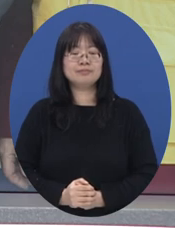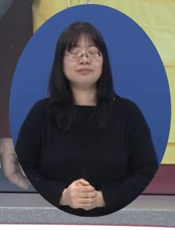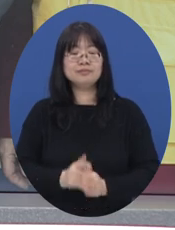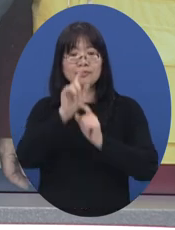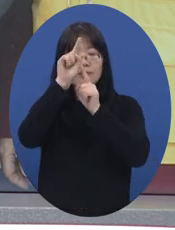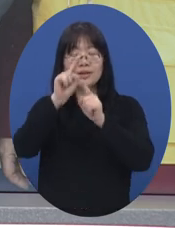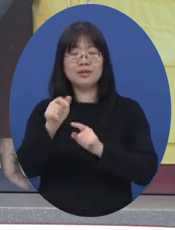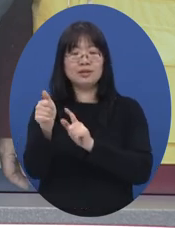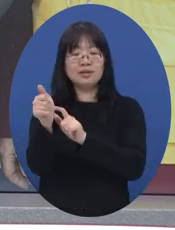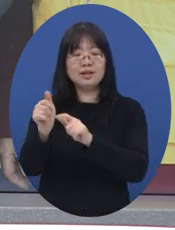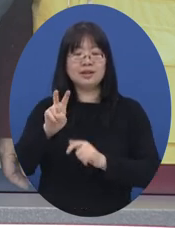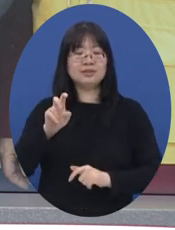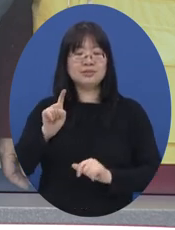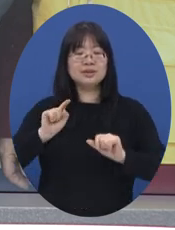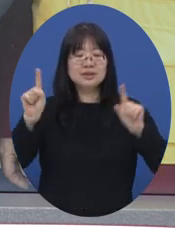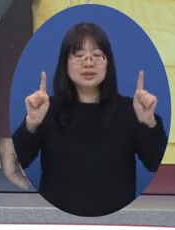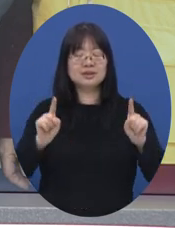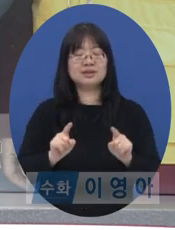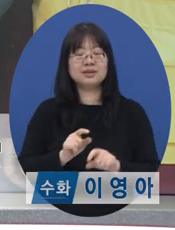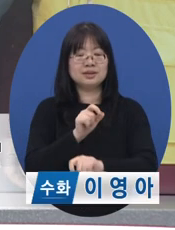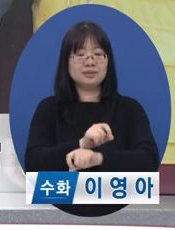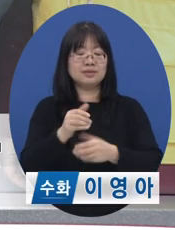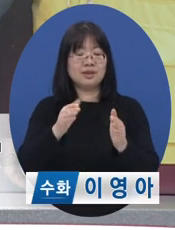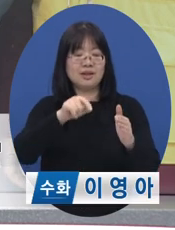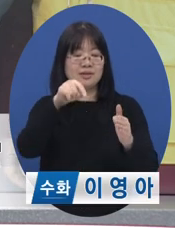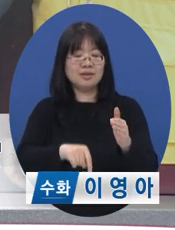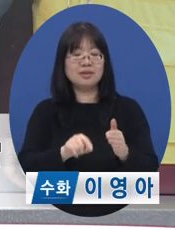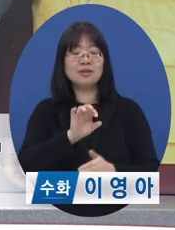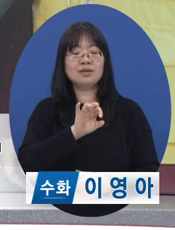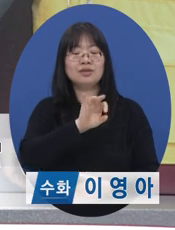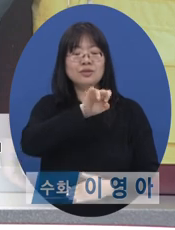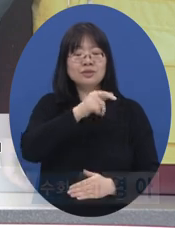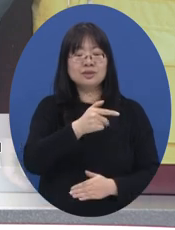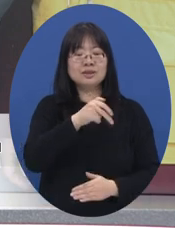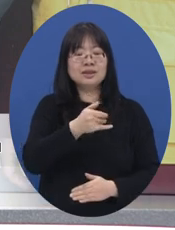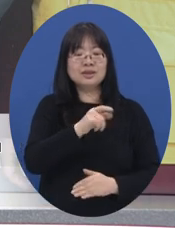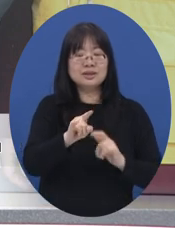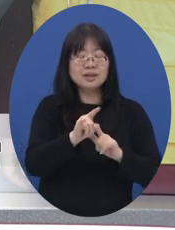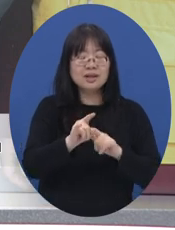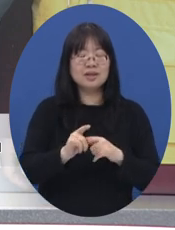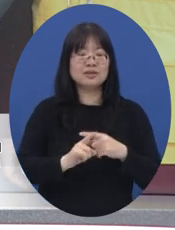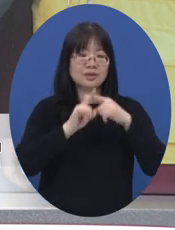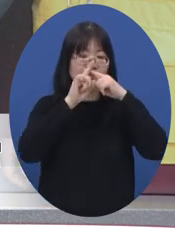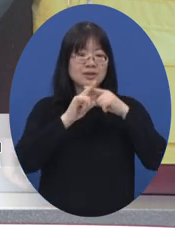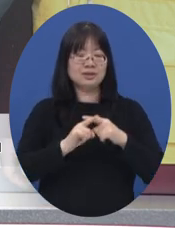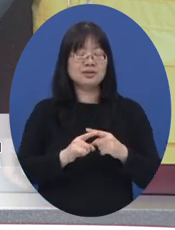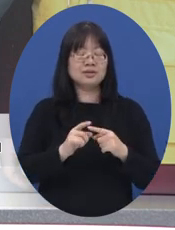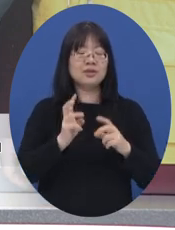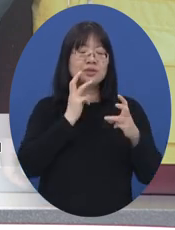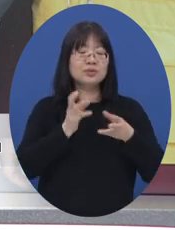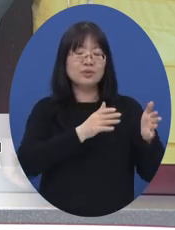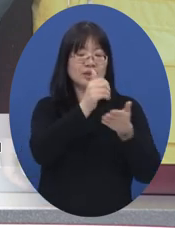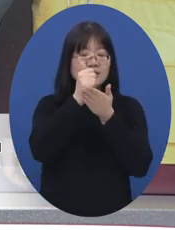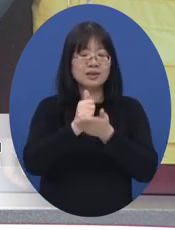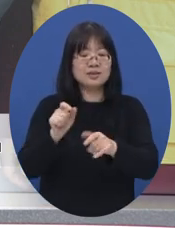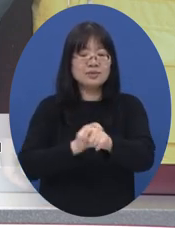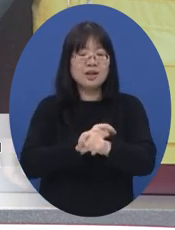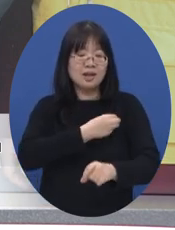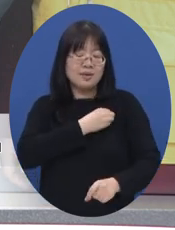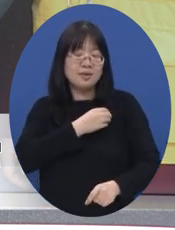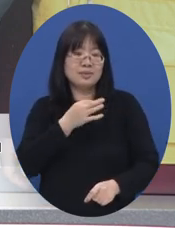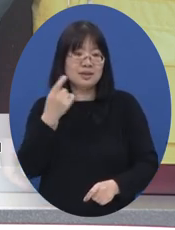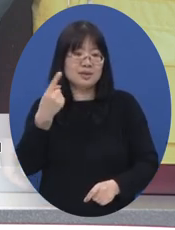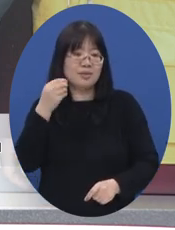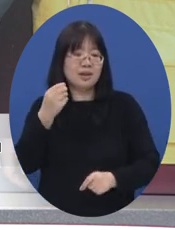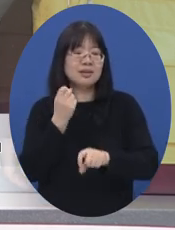이제 면 경기도지사가 21일 도지사 집무실에서 윤 신을 대한적십자사 경기도지사 회장에게 적십자 특별회비 1000만 원을